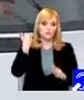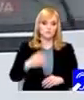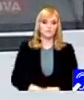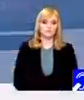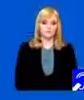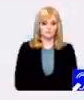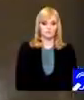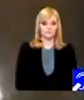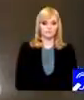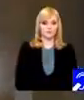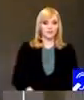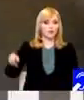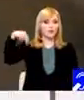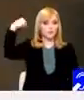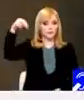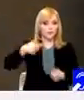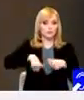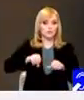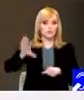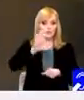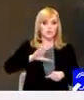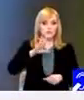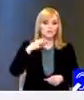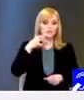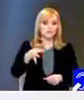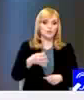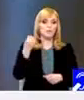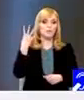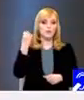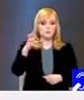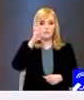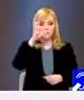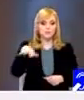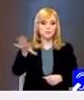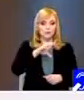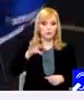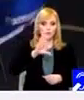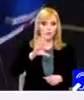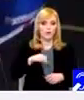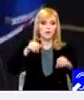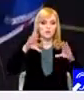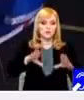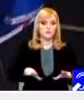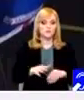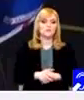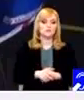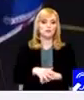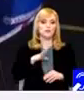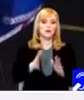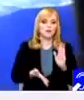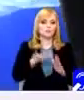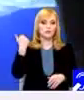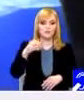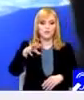uz. Președintele Consiliului European a declarat că 14 țări din Uniunea Europeană au decis să expulzeze